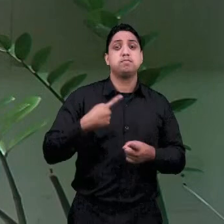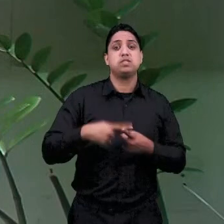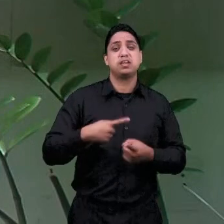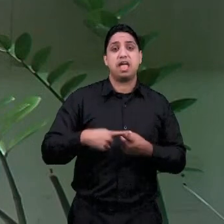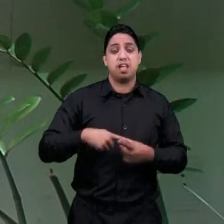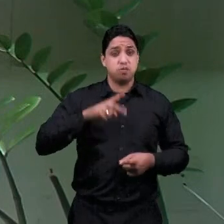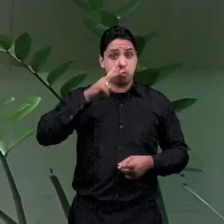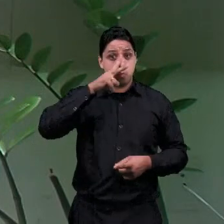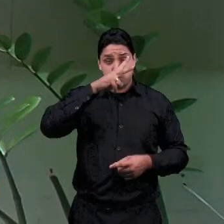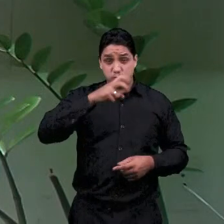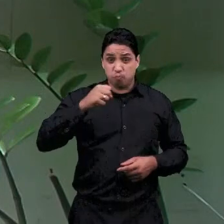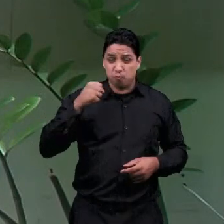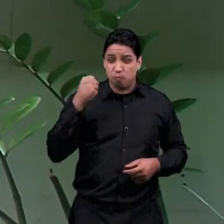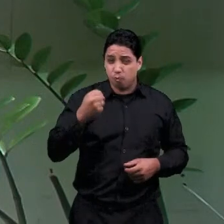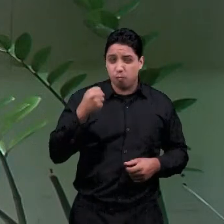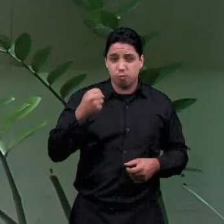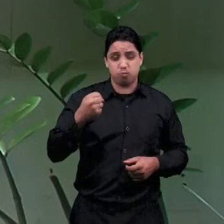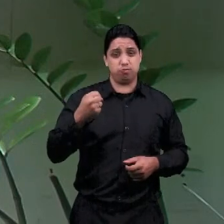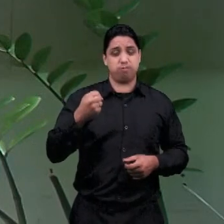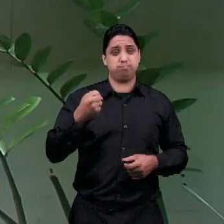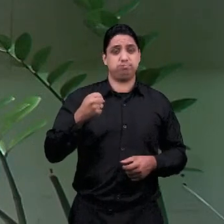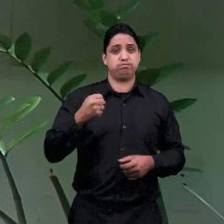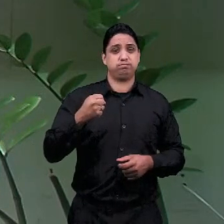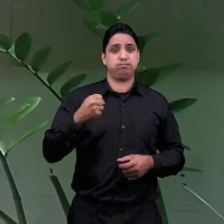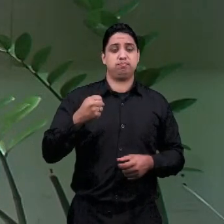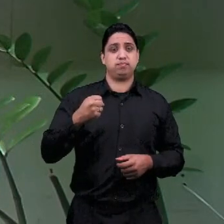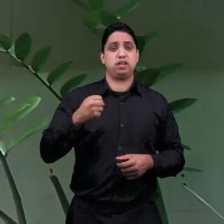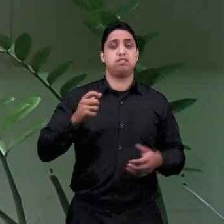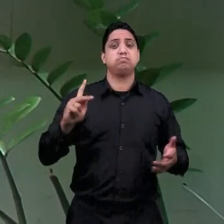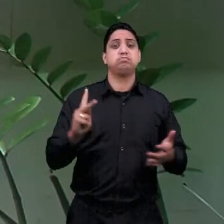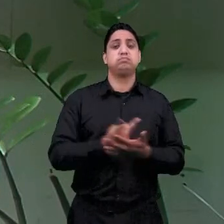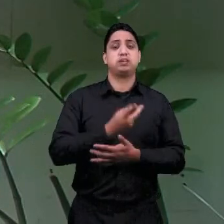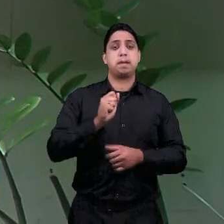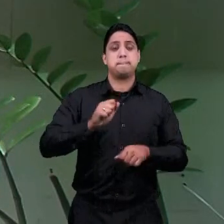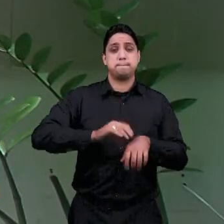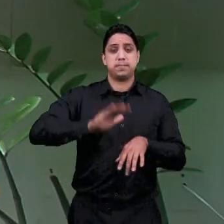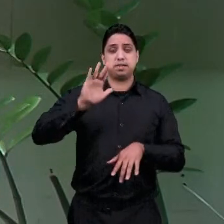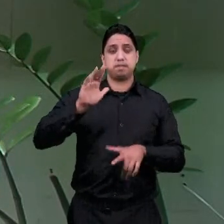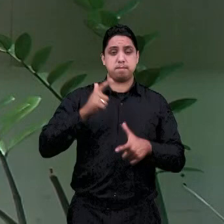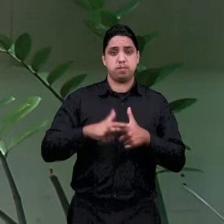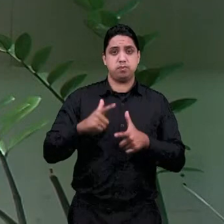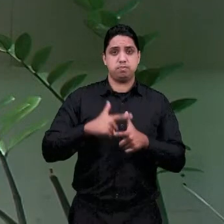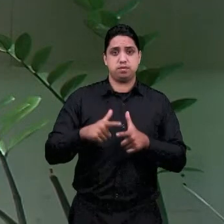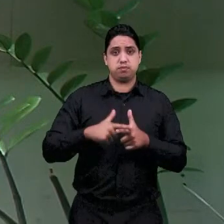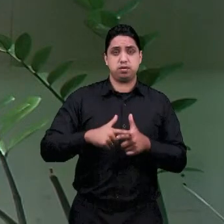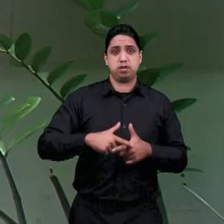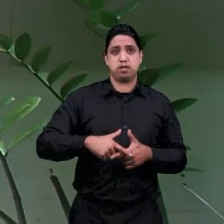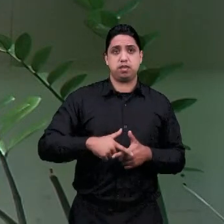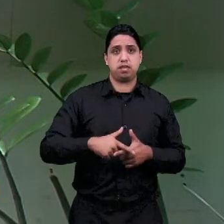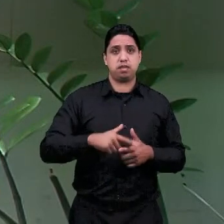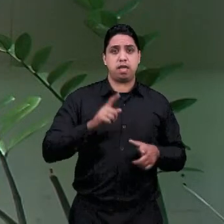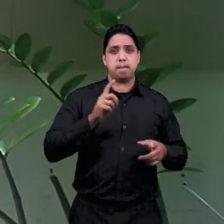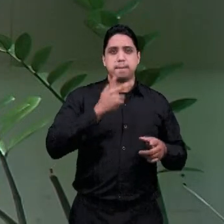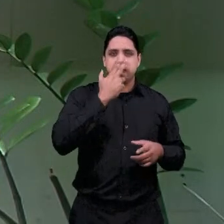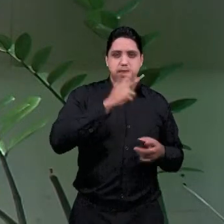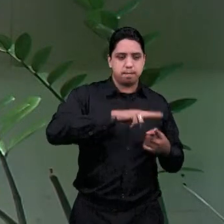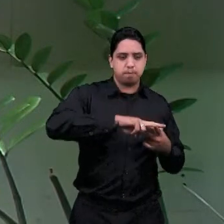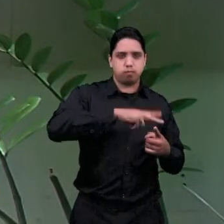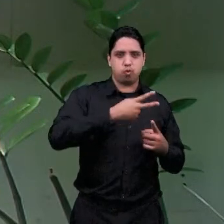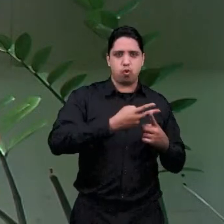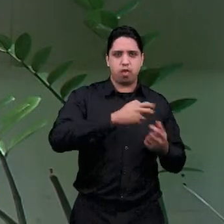très fort. Il est en train de causer plus de problèmes que le premier, parce que c'est une mutation.